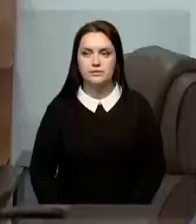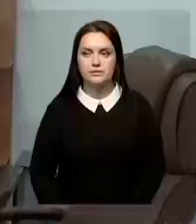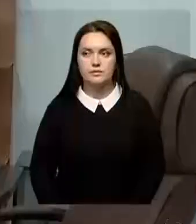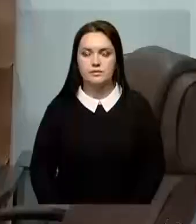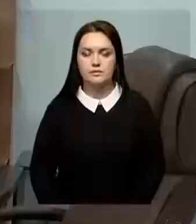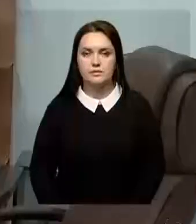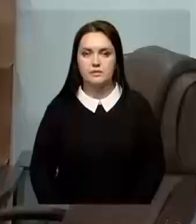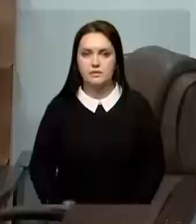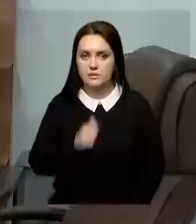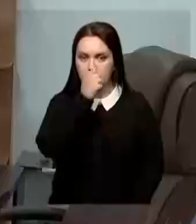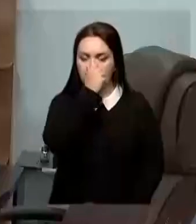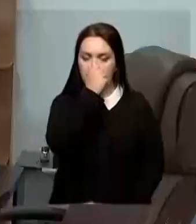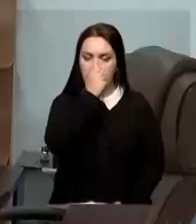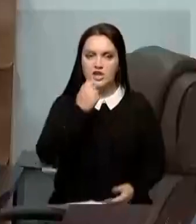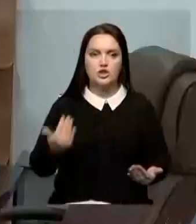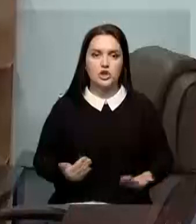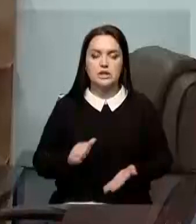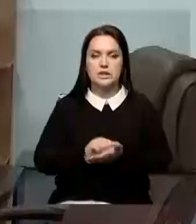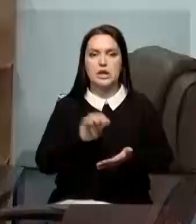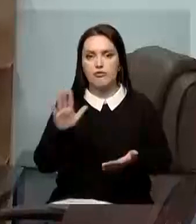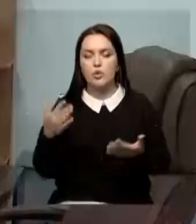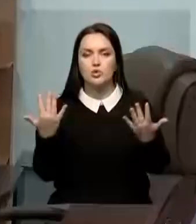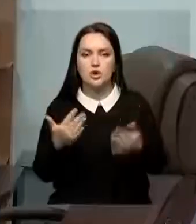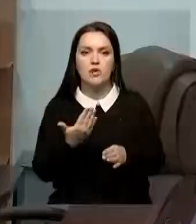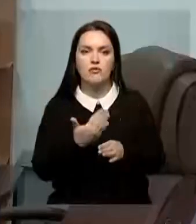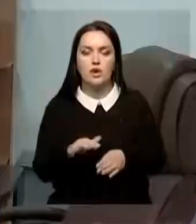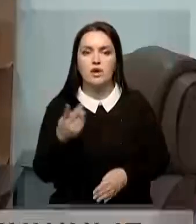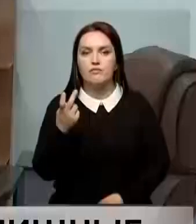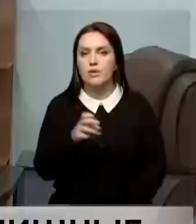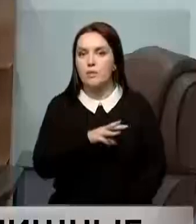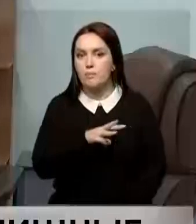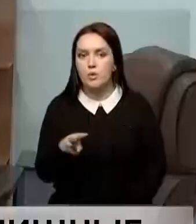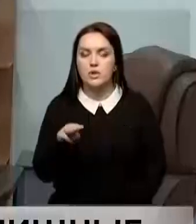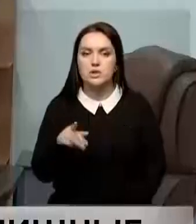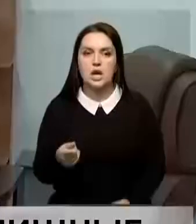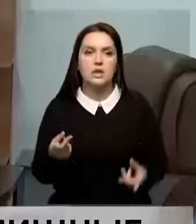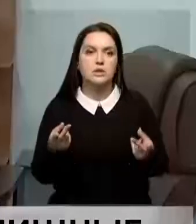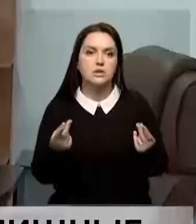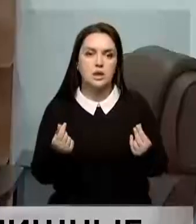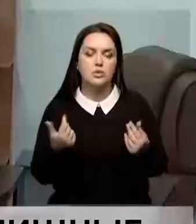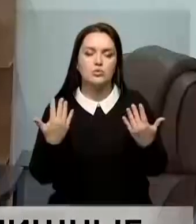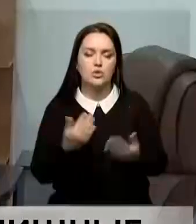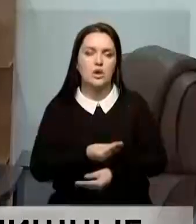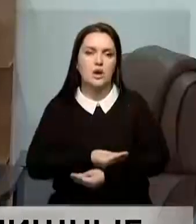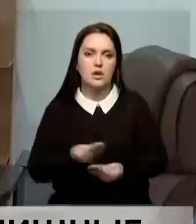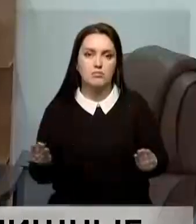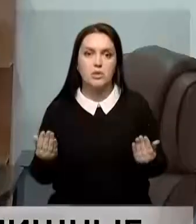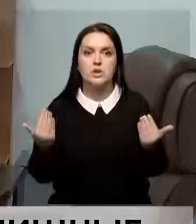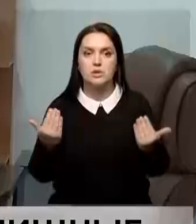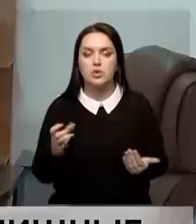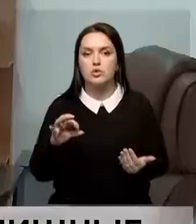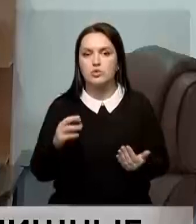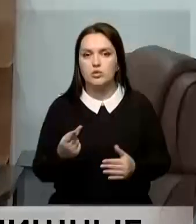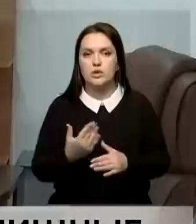С начала года на жилищные сертификаты уже выделили 200 миллионов тенге. Эти деньги уже распределили. Теперь